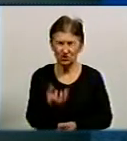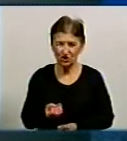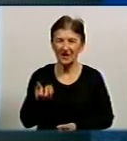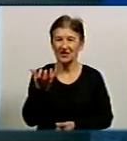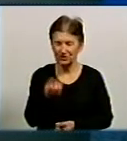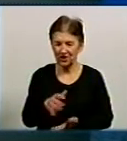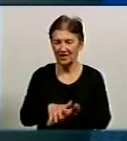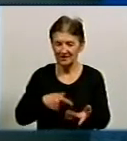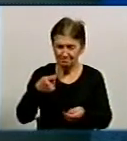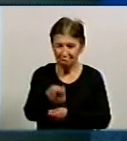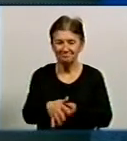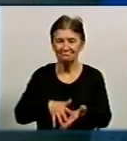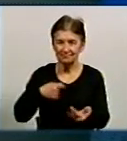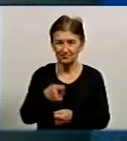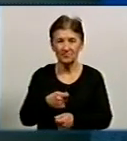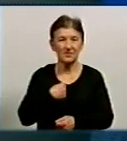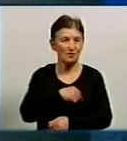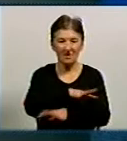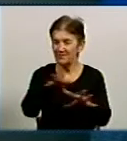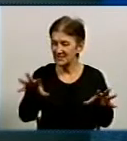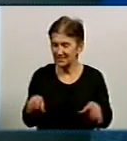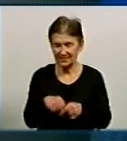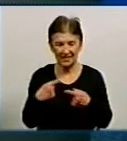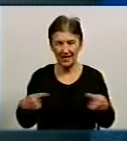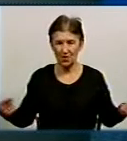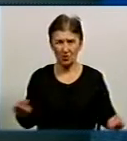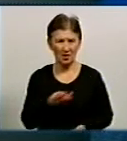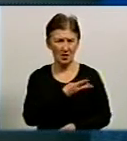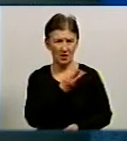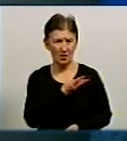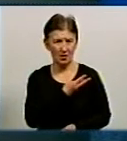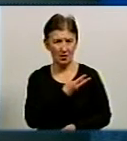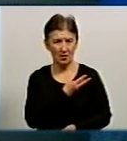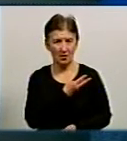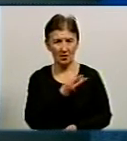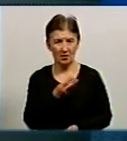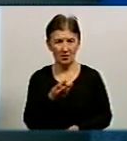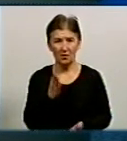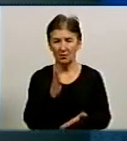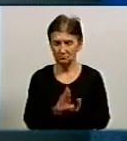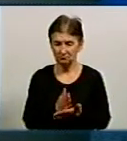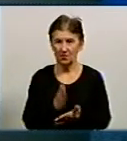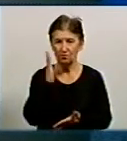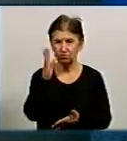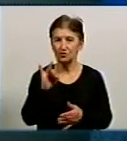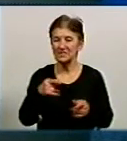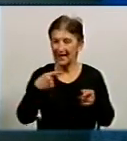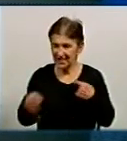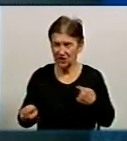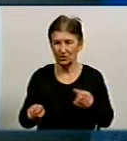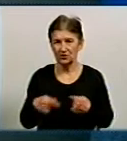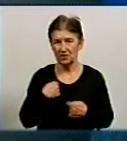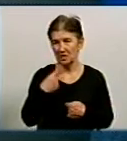добре, і ми це всіляко мотивуємо. Я перепрошую, звичайно, я по-іншому запитаю. Інші люди, звичайно, будуть інші люди, які бачать, що